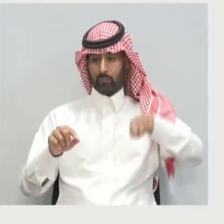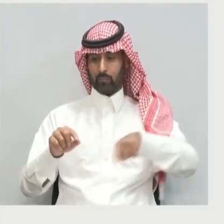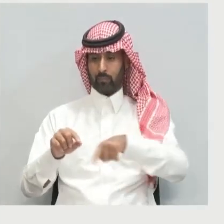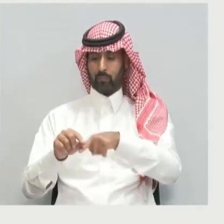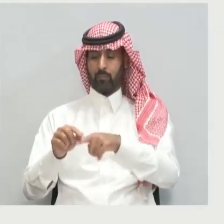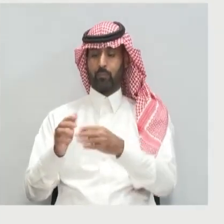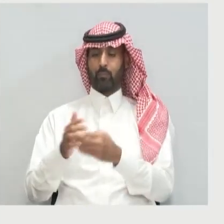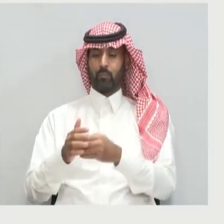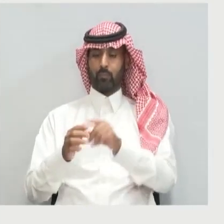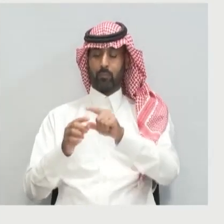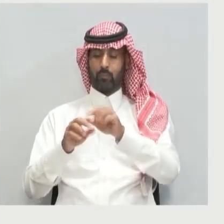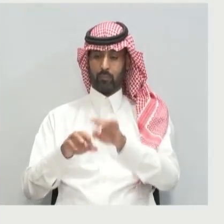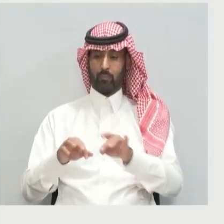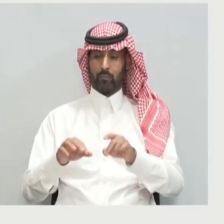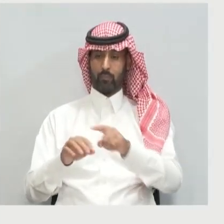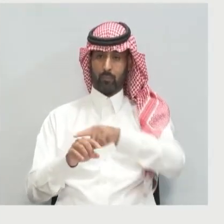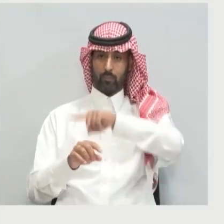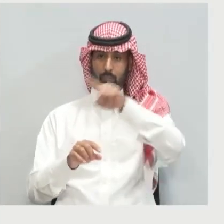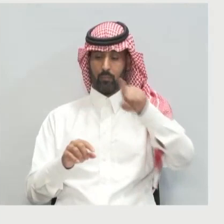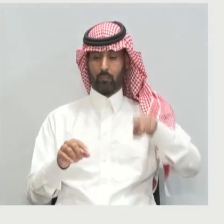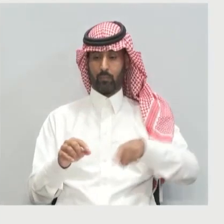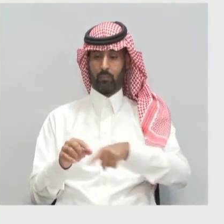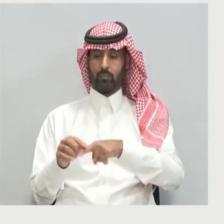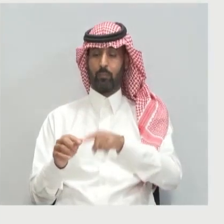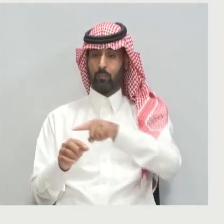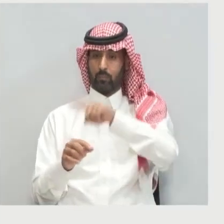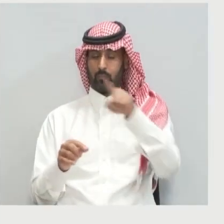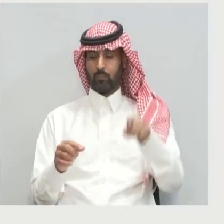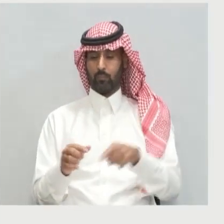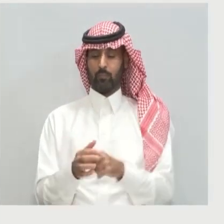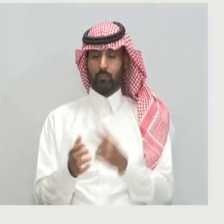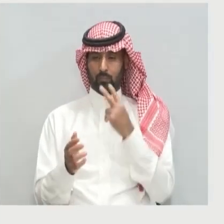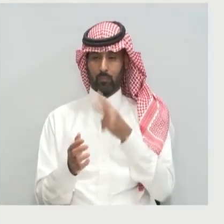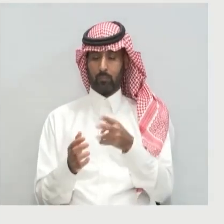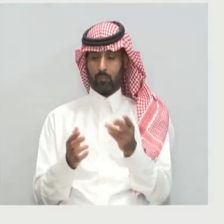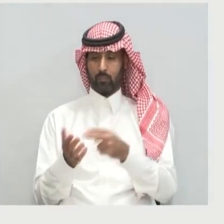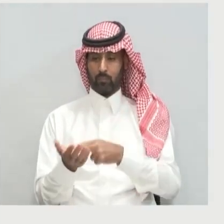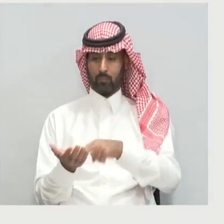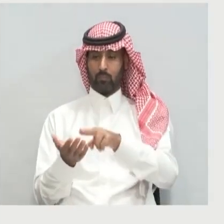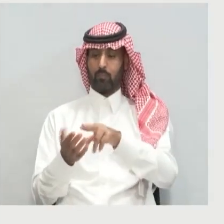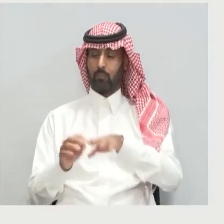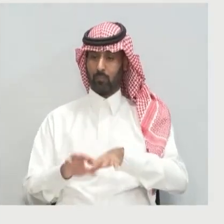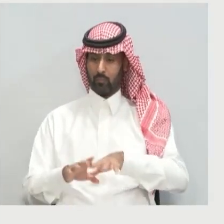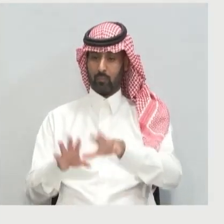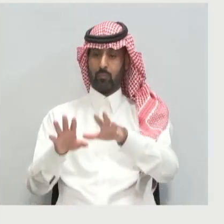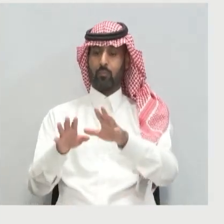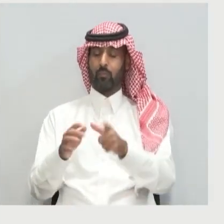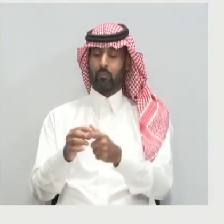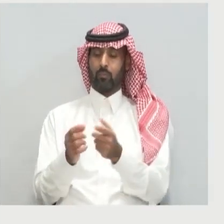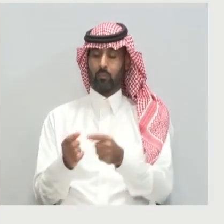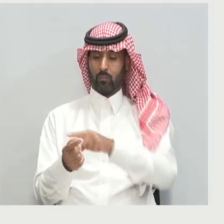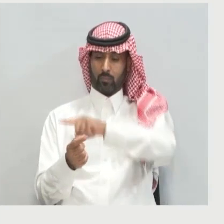بين اجهزه الشبكه المتصله ببعضها على شكل حلقه ويتم ارسال جميع البيانات